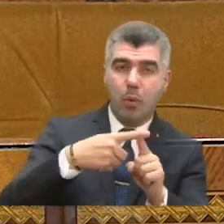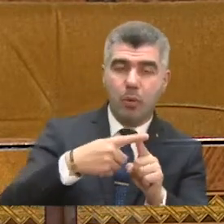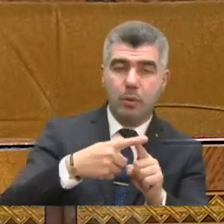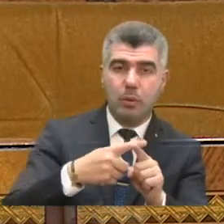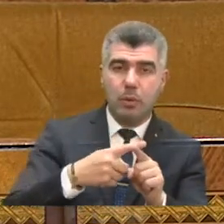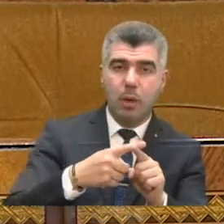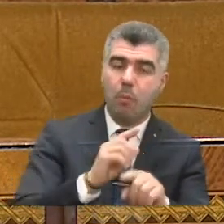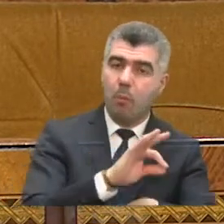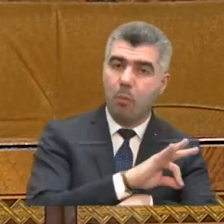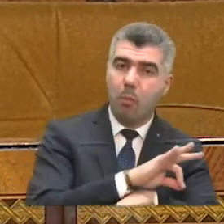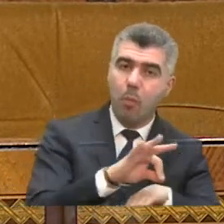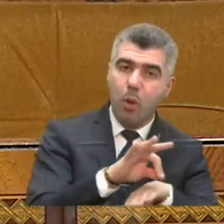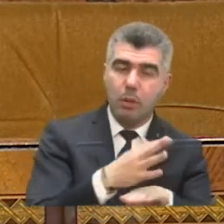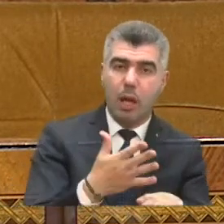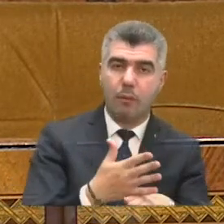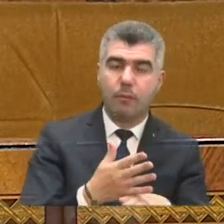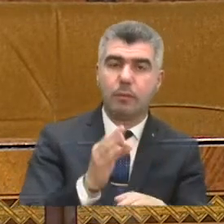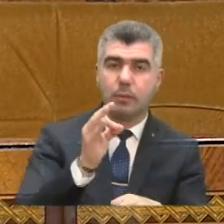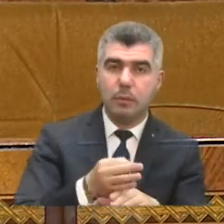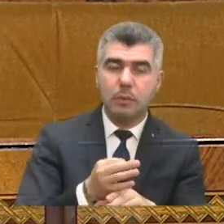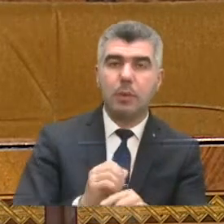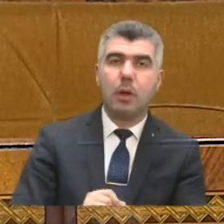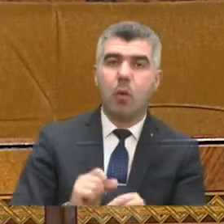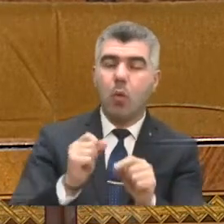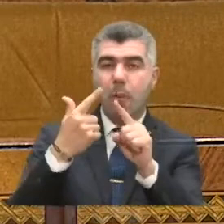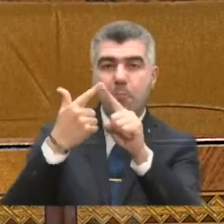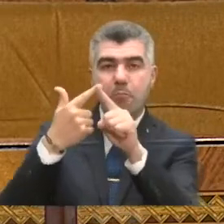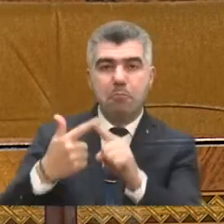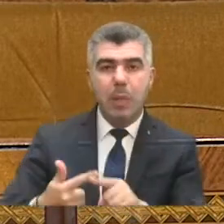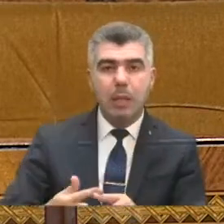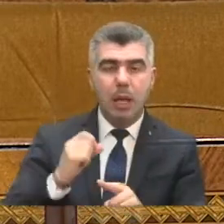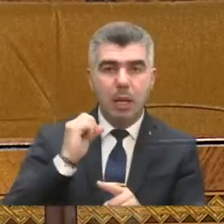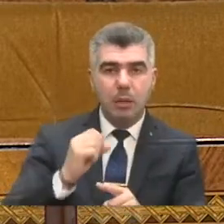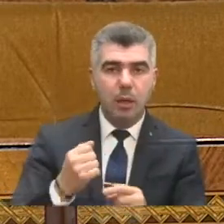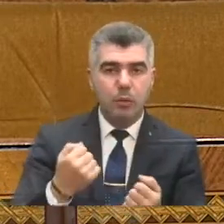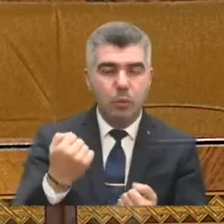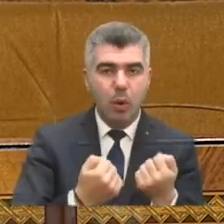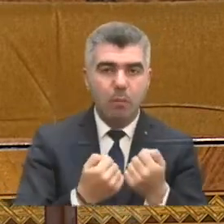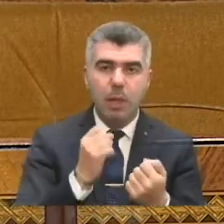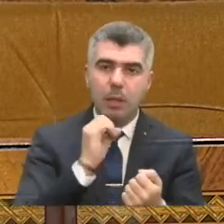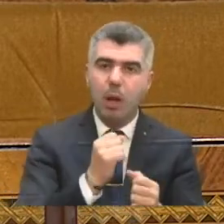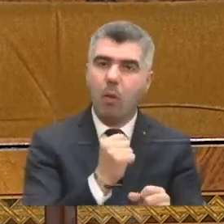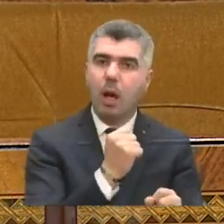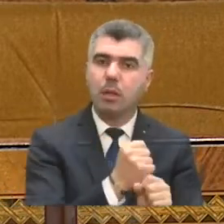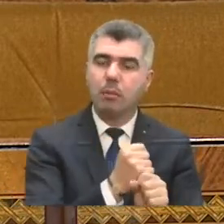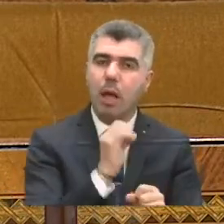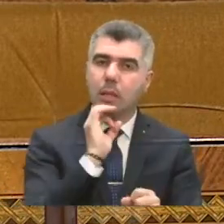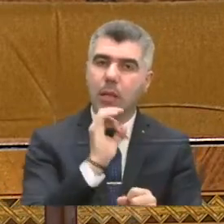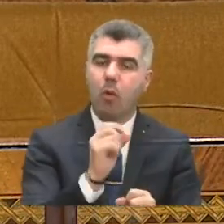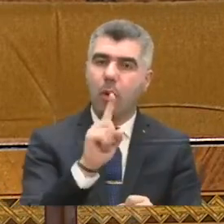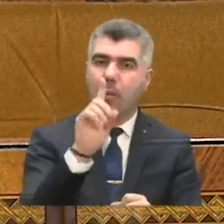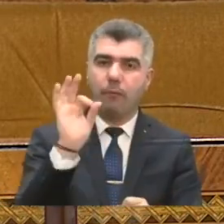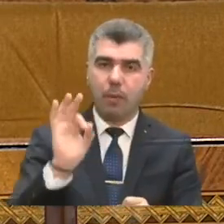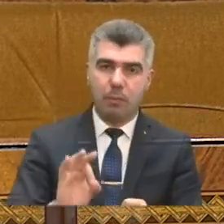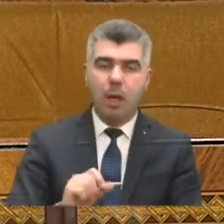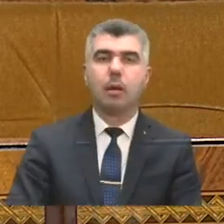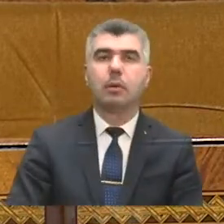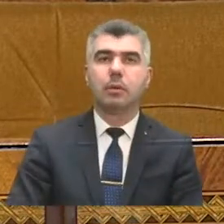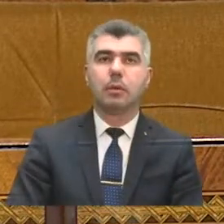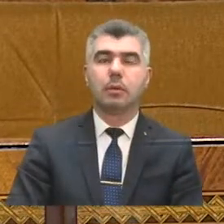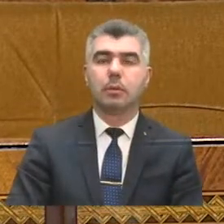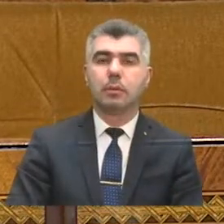الموارد يعني البشريه ومن الامكانيات اللوجستيكيه باش يقوم بالدور ديالو كاملا، وكذلك خصكم تعطيه